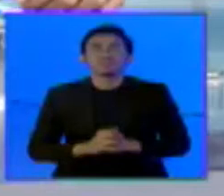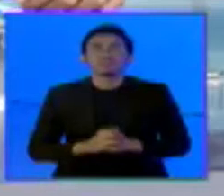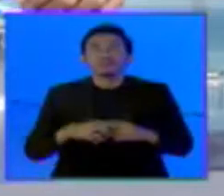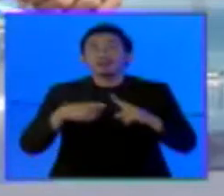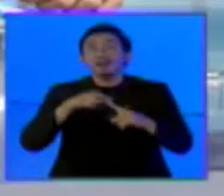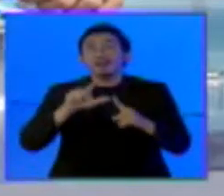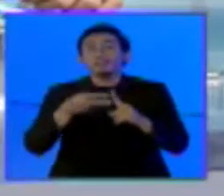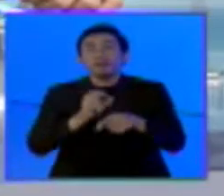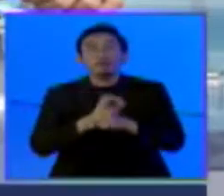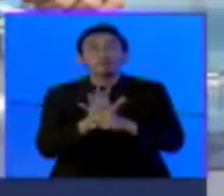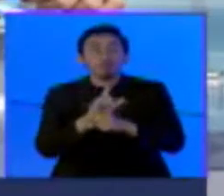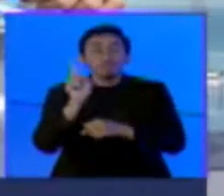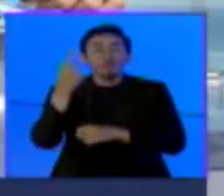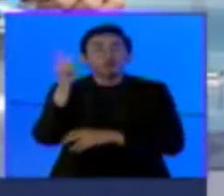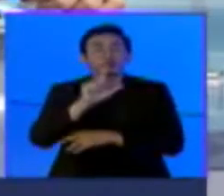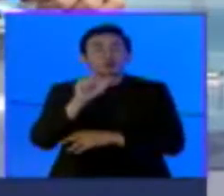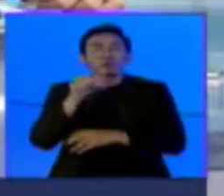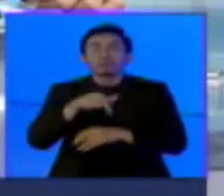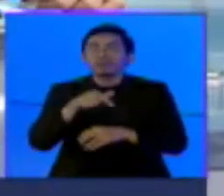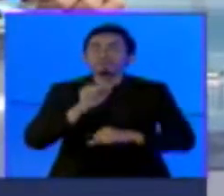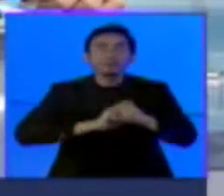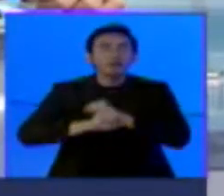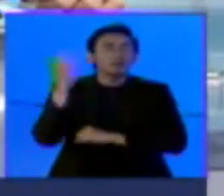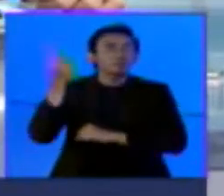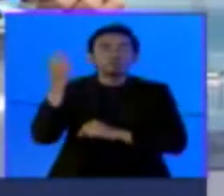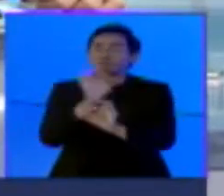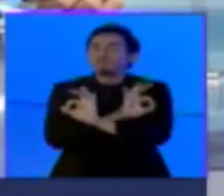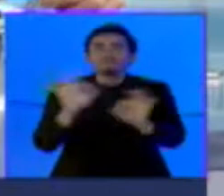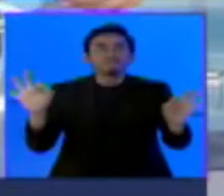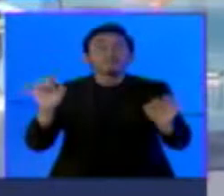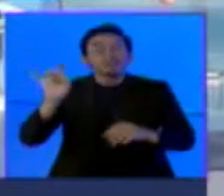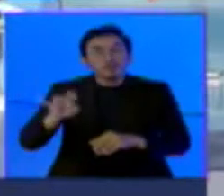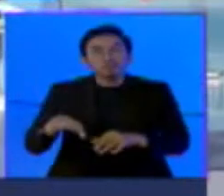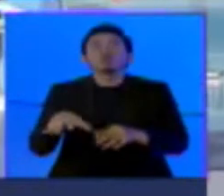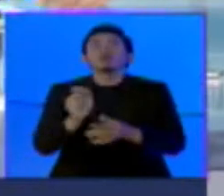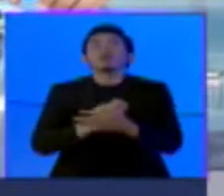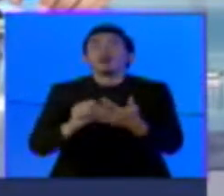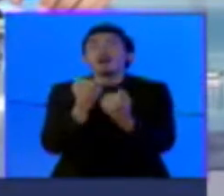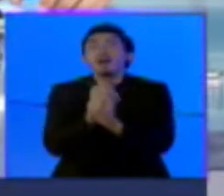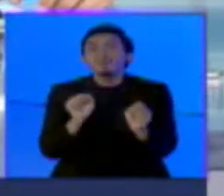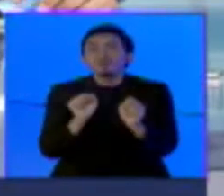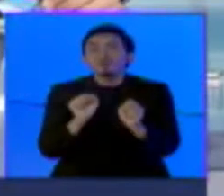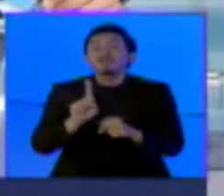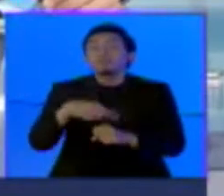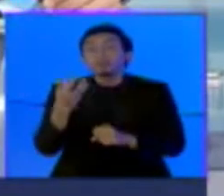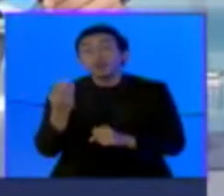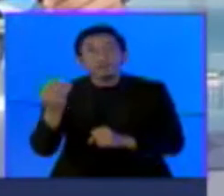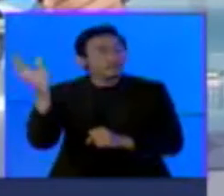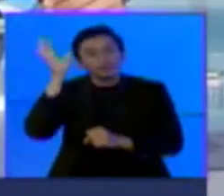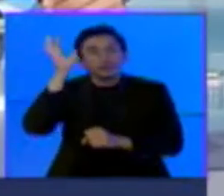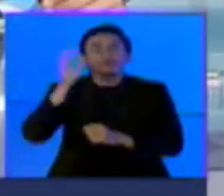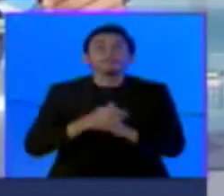Pasca penetapan kejadian luar biasa atau KLB, Corona, Pemkot Solo meniadakan kegiatan publik termasuk meliburkan sekolah hingga waktu yang belum